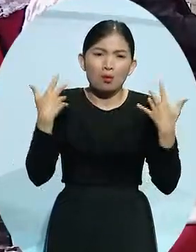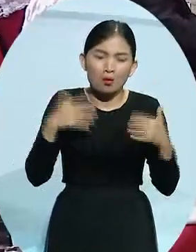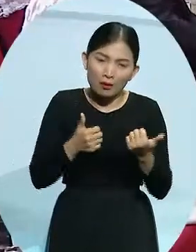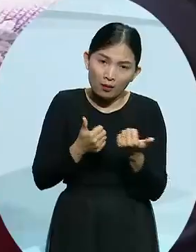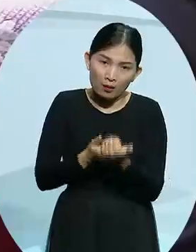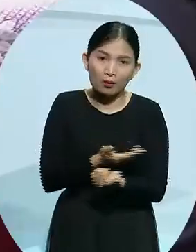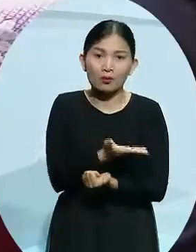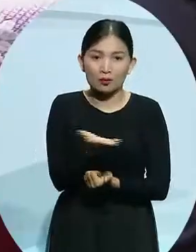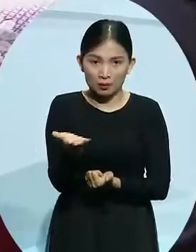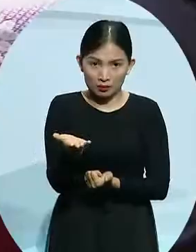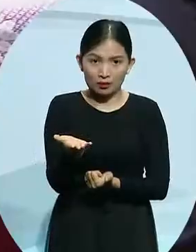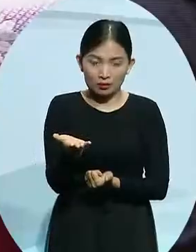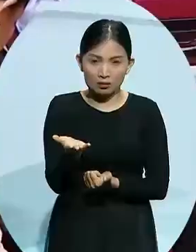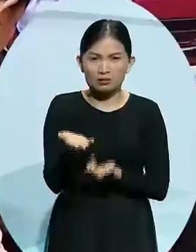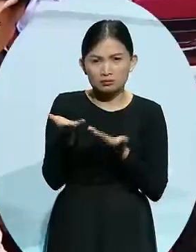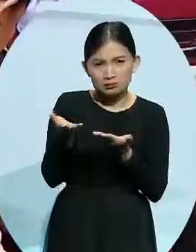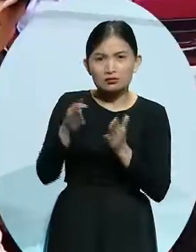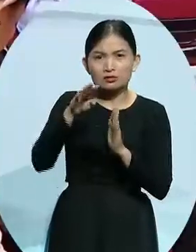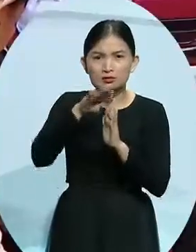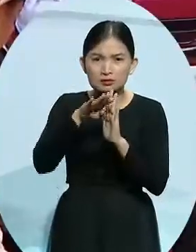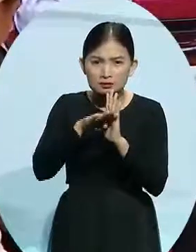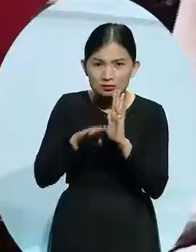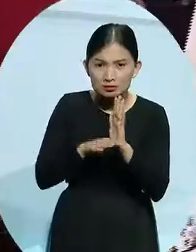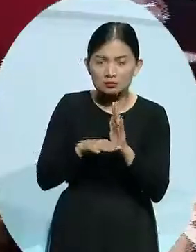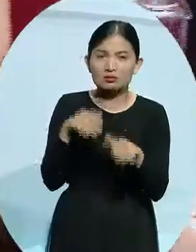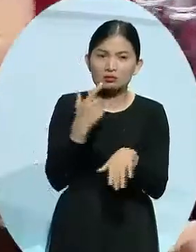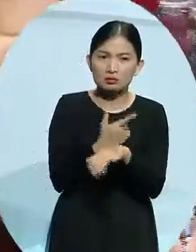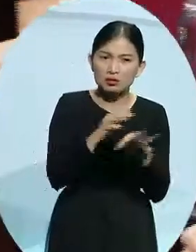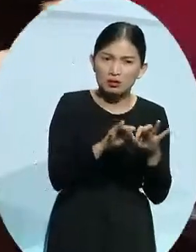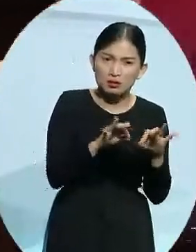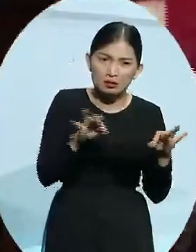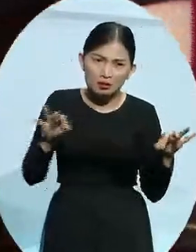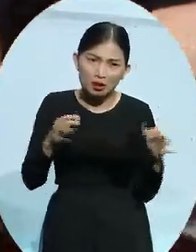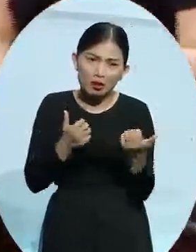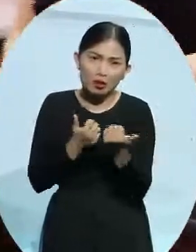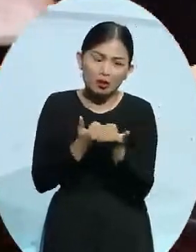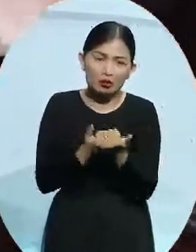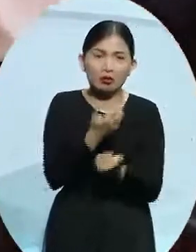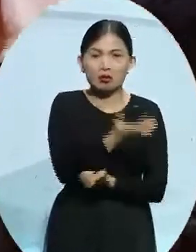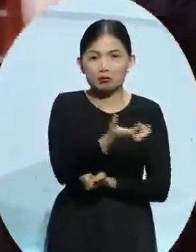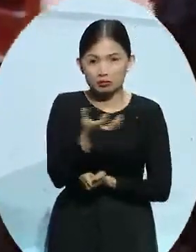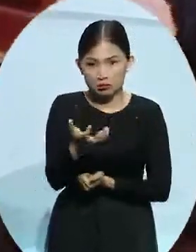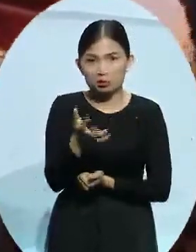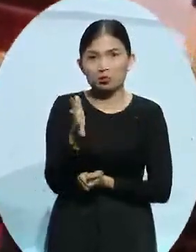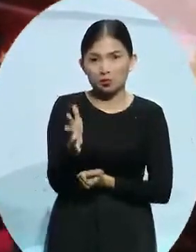quan trọng trong chương trình dài hạn vì cộng đồng Build a Better Future, kiến tạo tương lai mà đơn vị này đang triển khai.